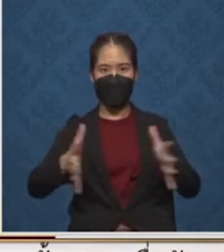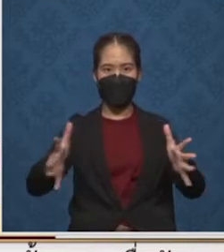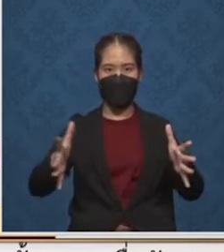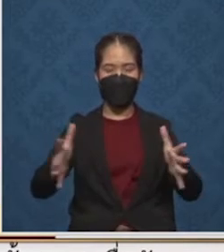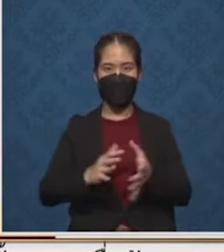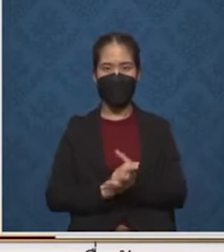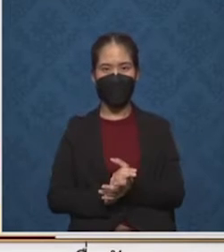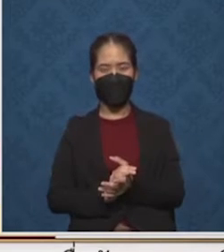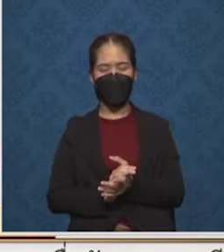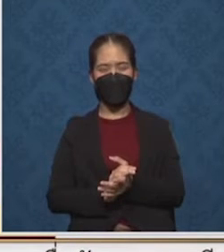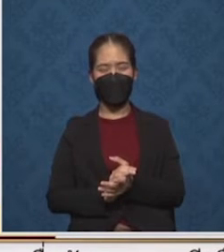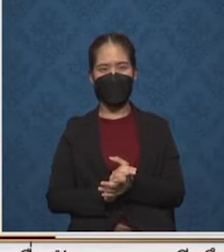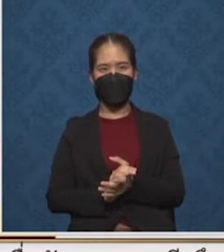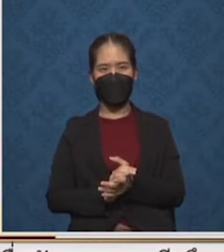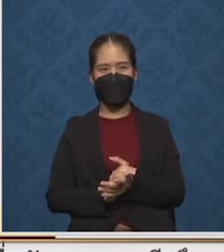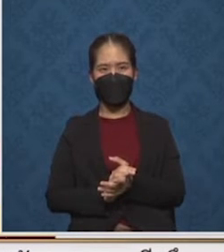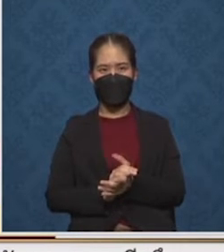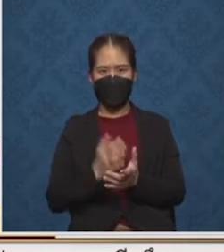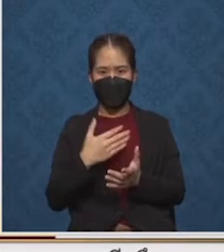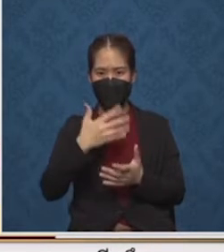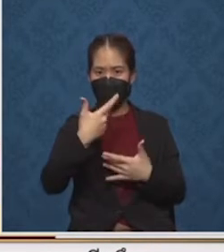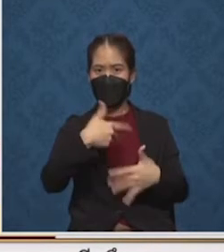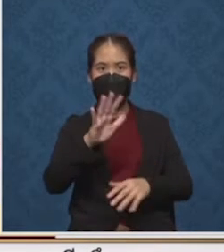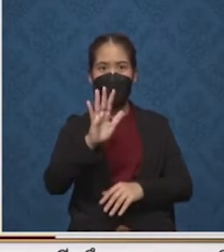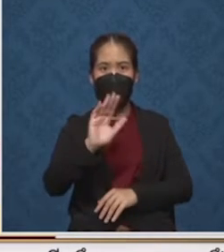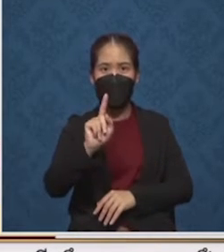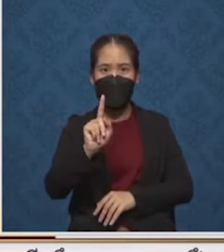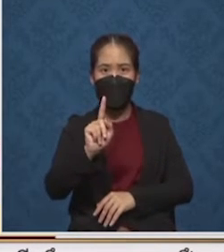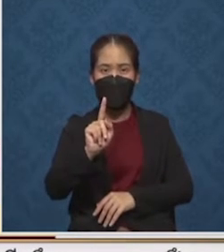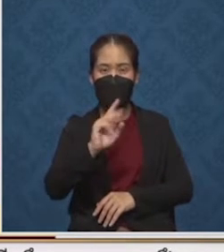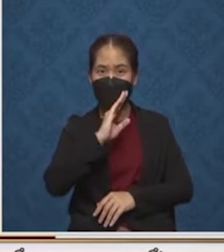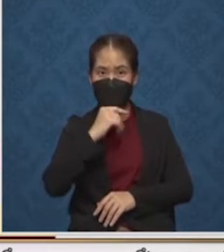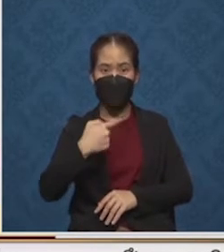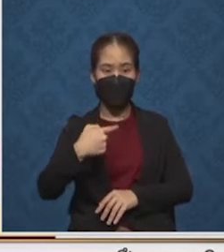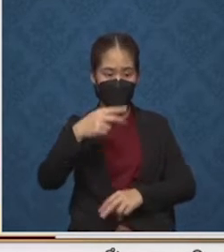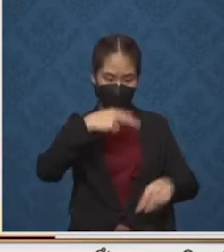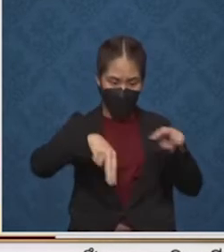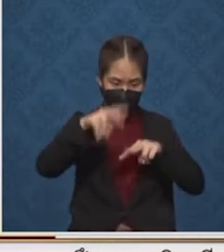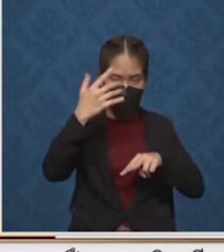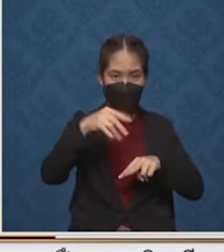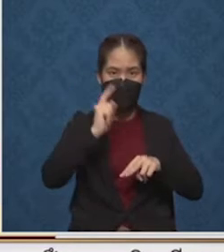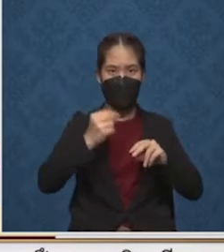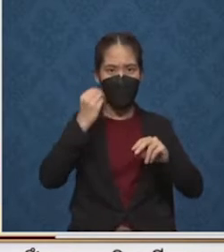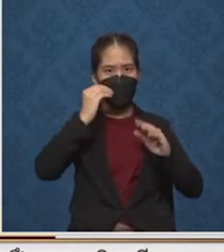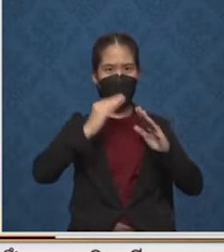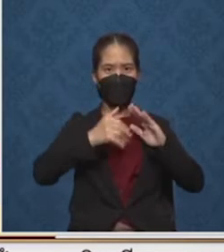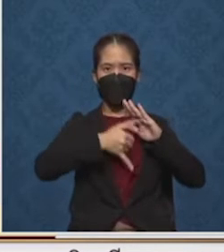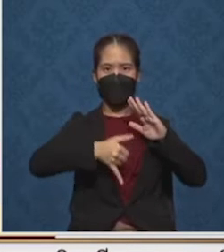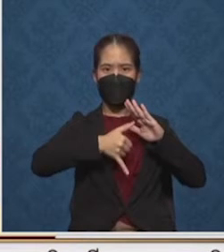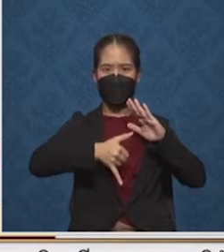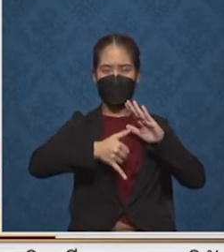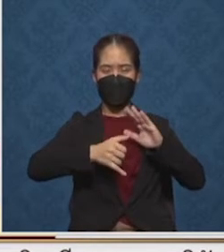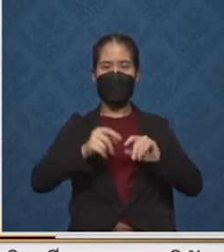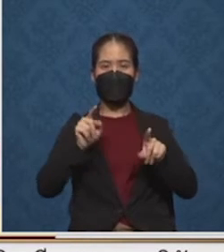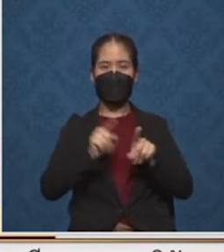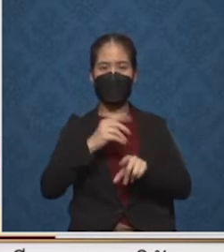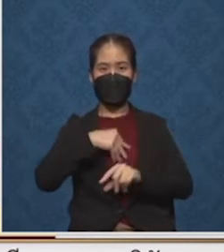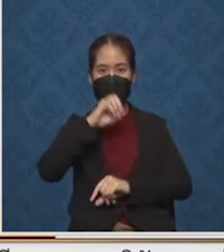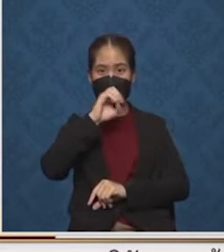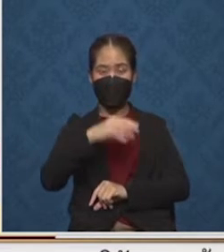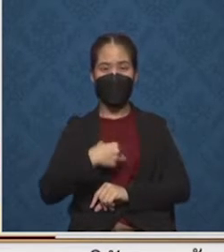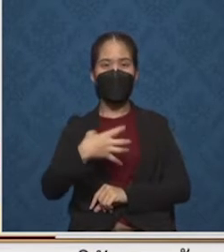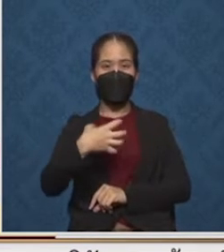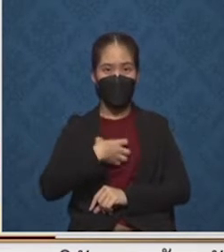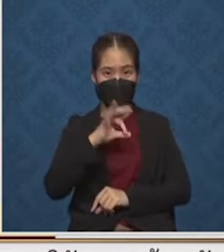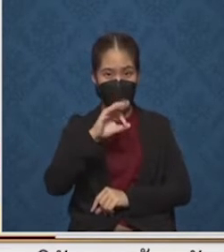หั่นปล่อยได้ไงอ่ะตัวเองพรุ่งนี้เป็นแค่เชื้อได้ไงอ่ะในขณะที่ท่านบอกว่าเขาต้องการที่